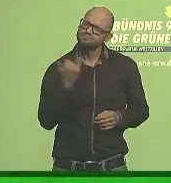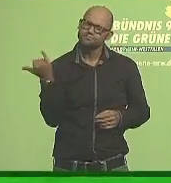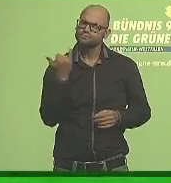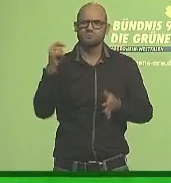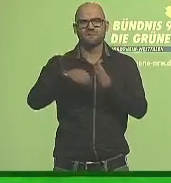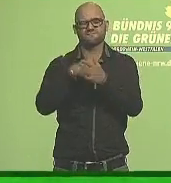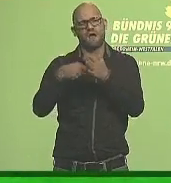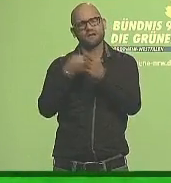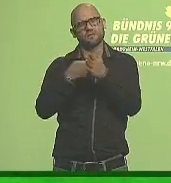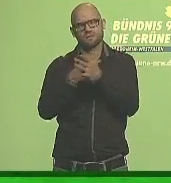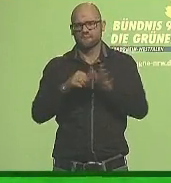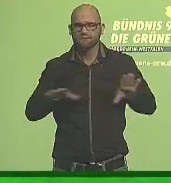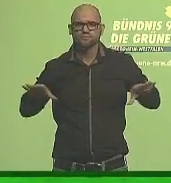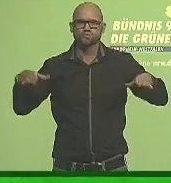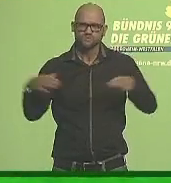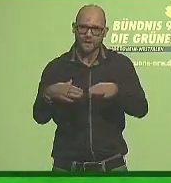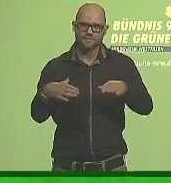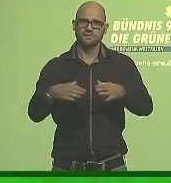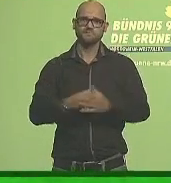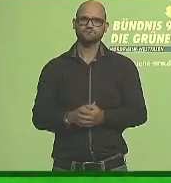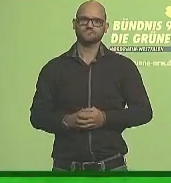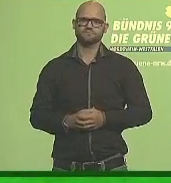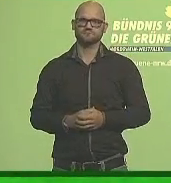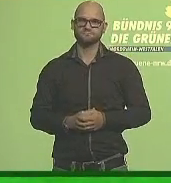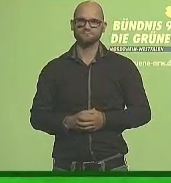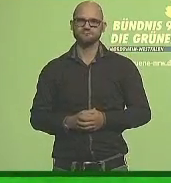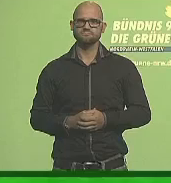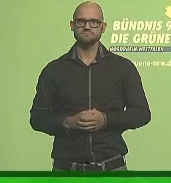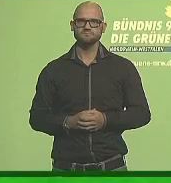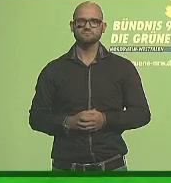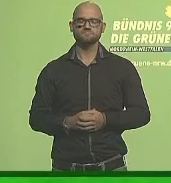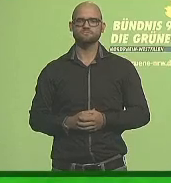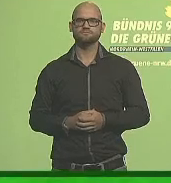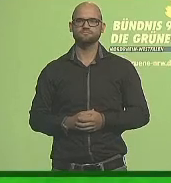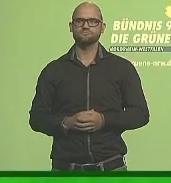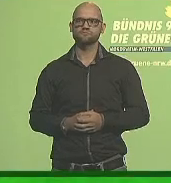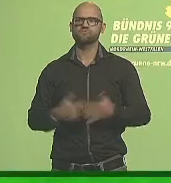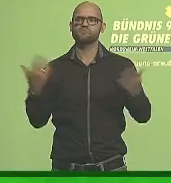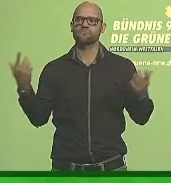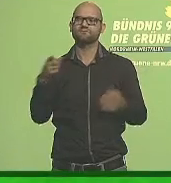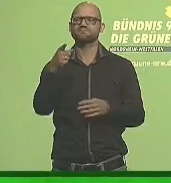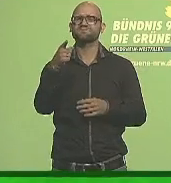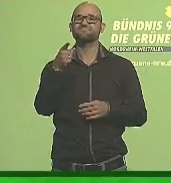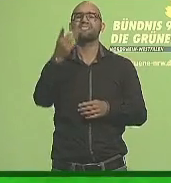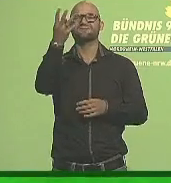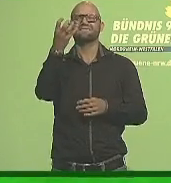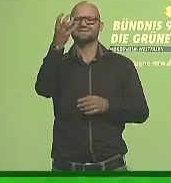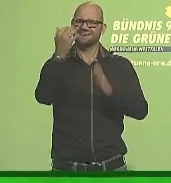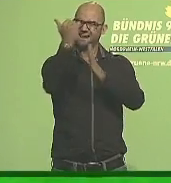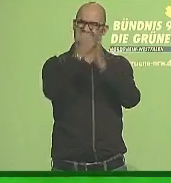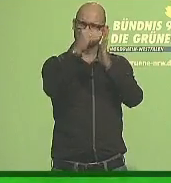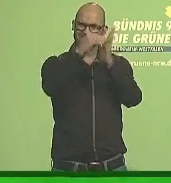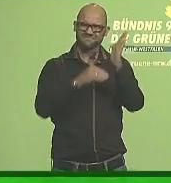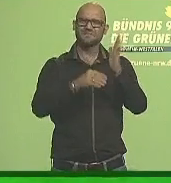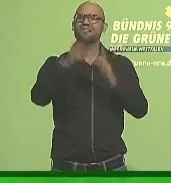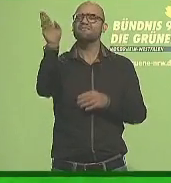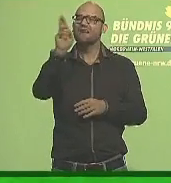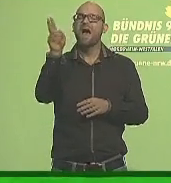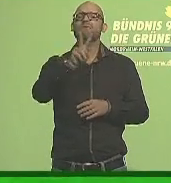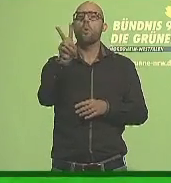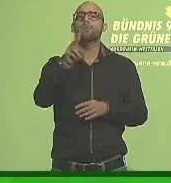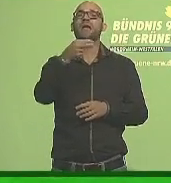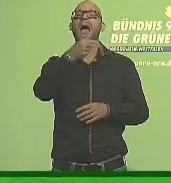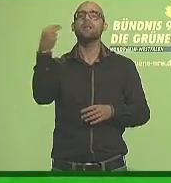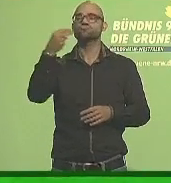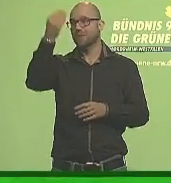gemeinsam starten. Ich möchte alle der 40, die sich noch nicht bei Veronika Henschel gemeldet haben